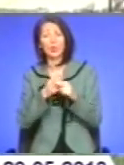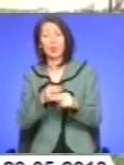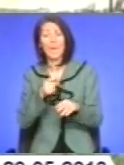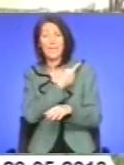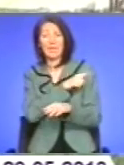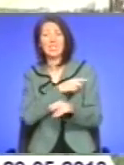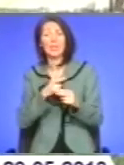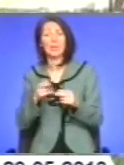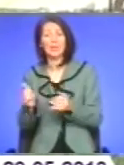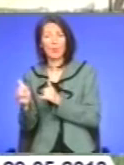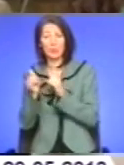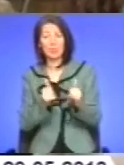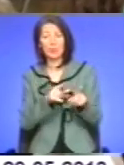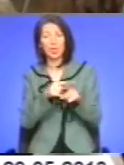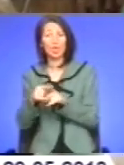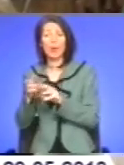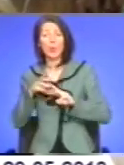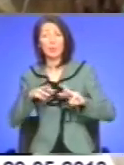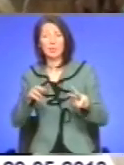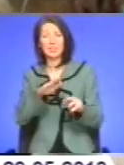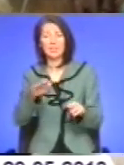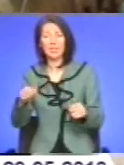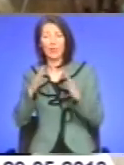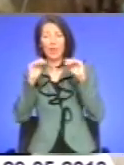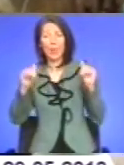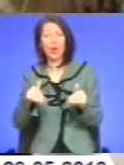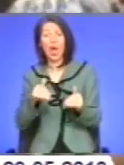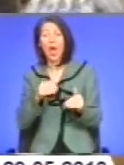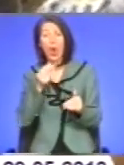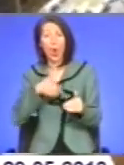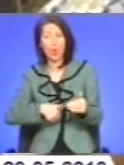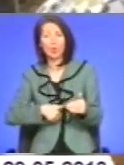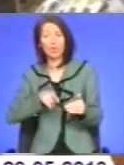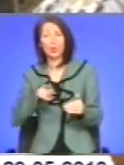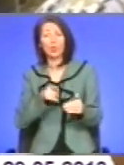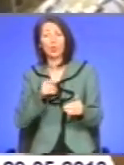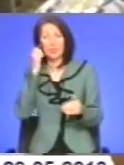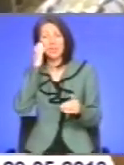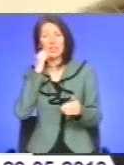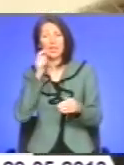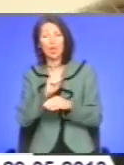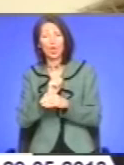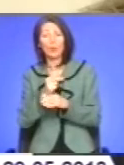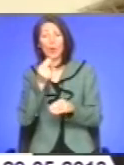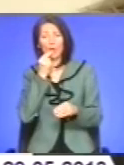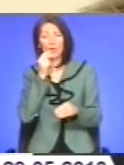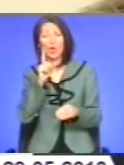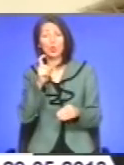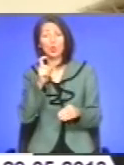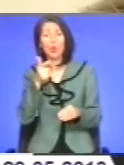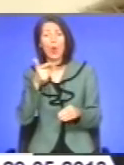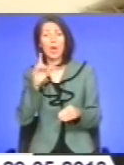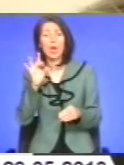того, за словами міністра, діти у таборах не доїдають, а все через застарілі норми харчування. 100 грам сока